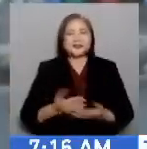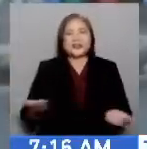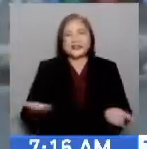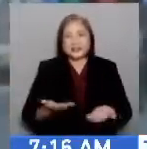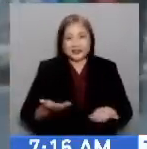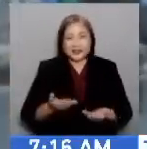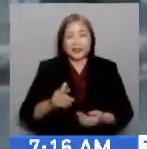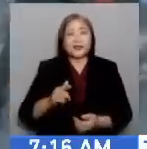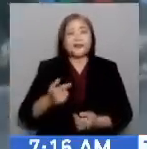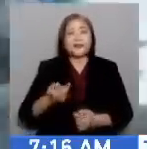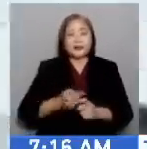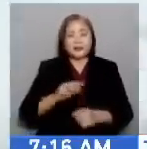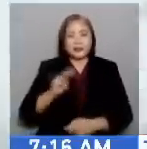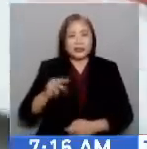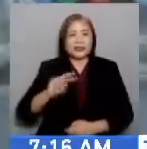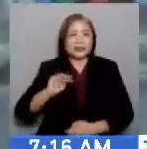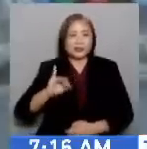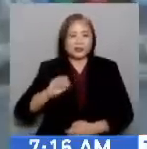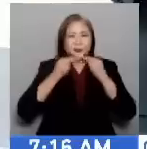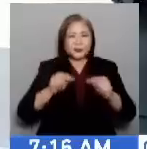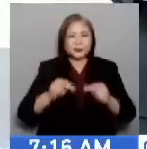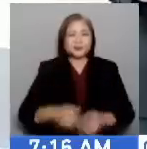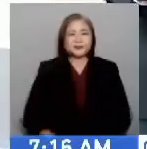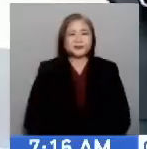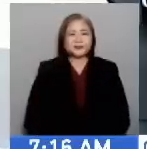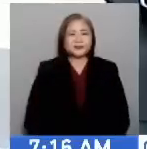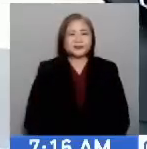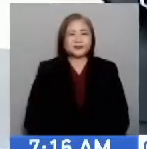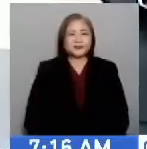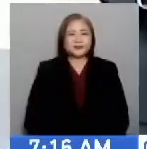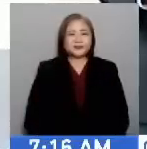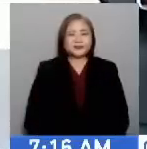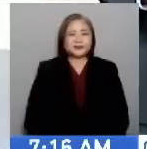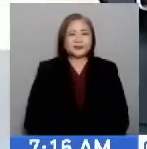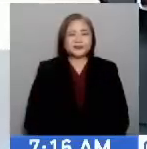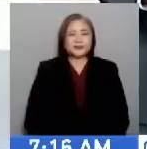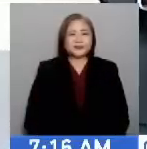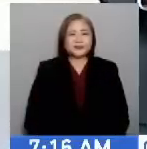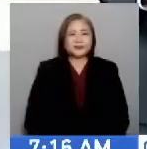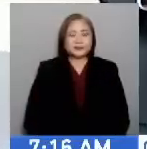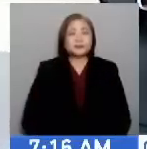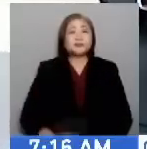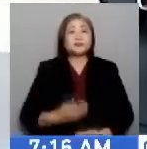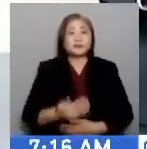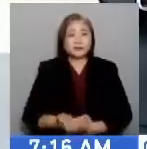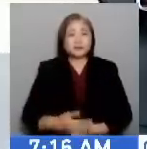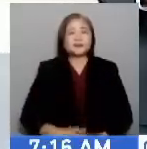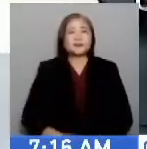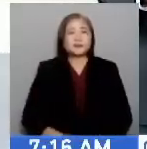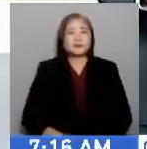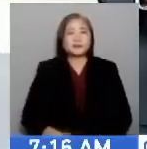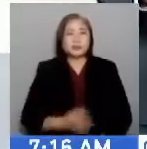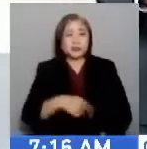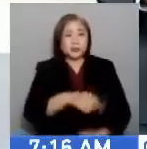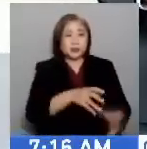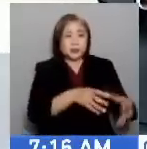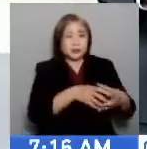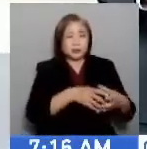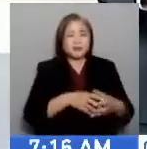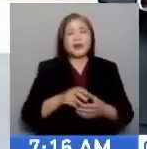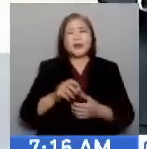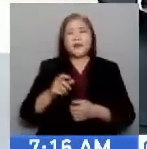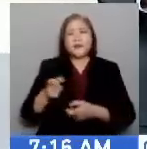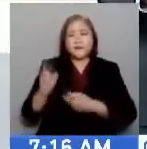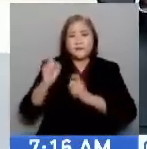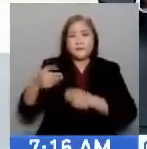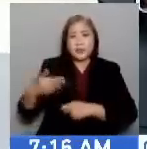para sa GMA Integrated News. Katulad ng ibang sektor, mas ramdam daw ng mga mangingisdang hirap ng buhay ngayon.